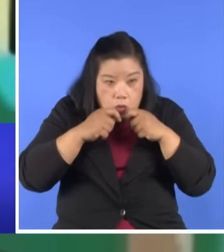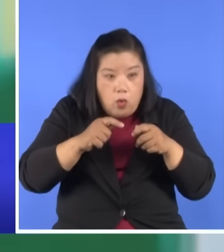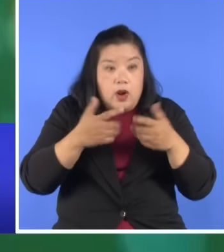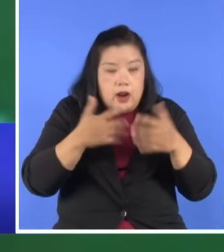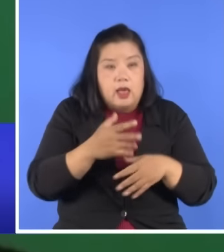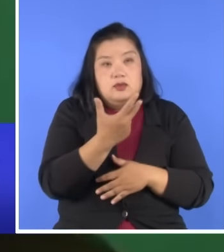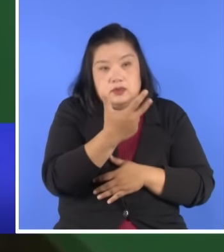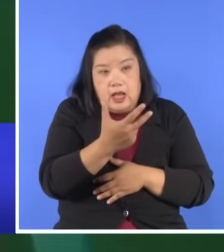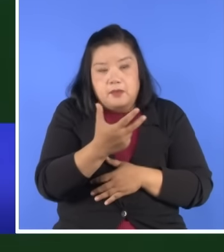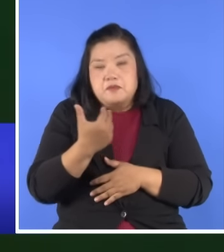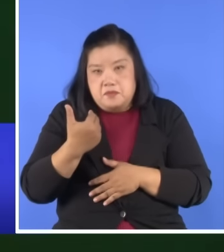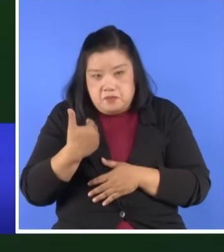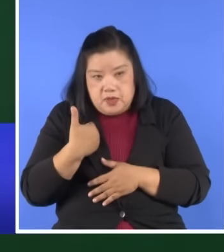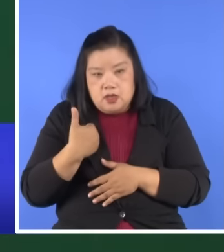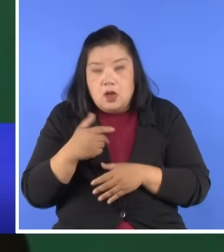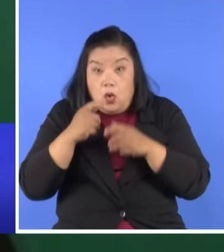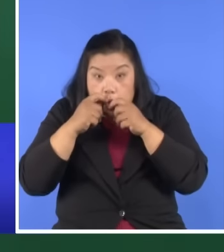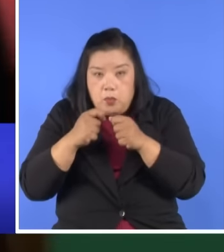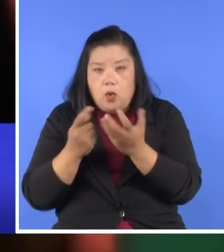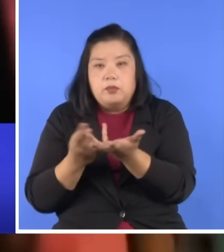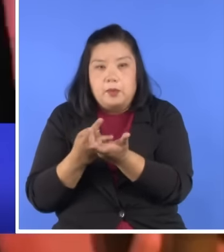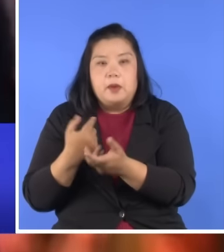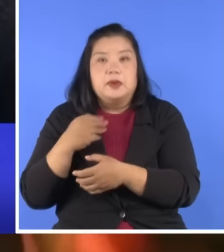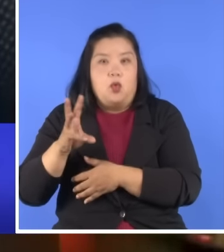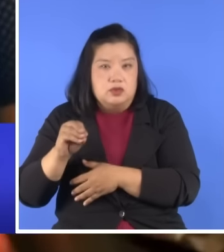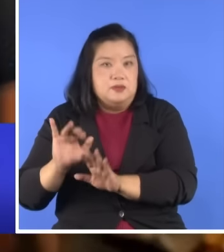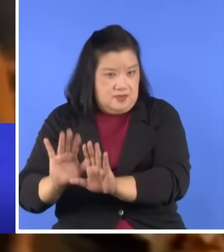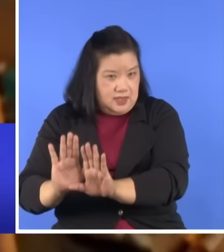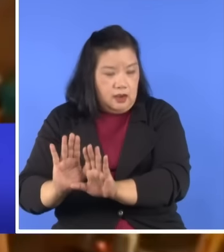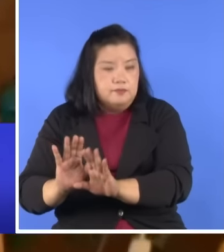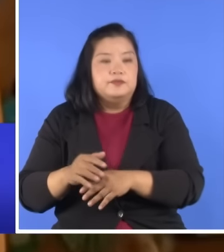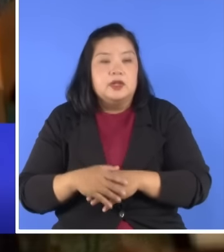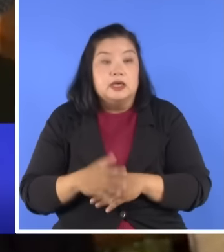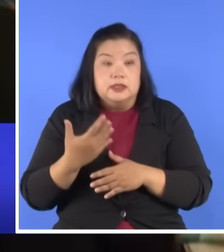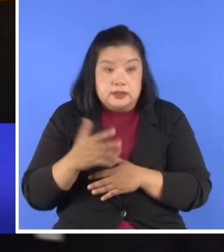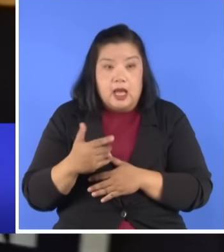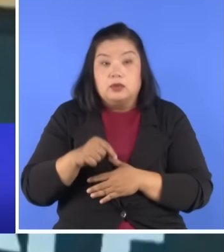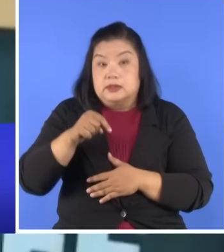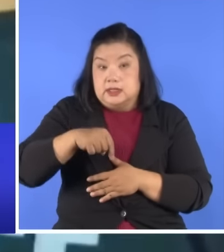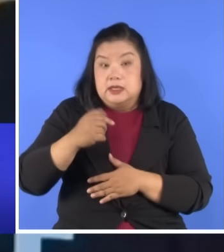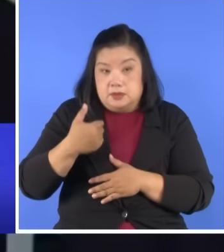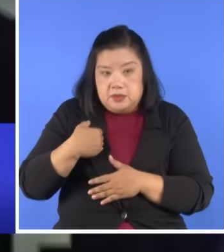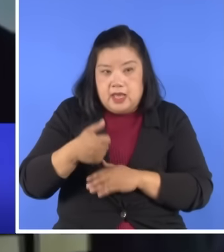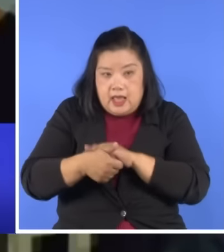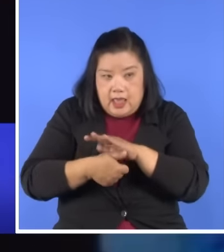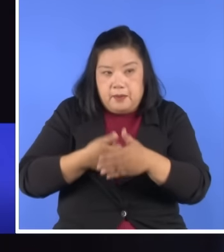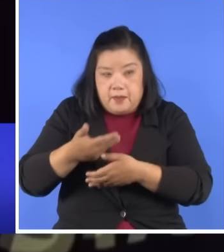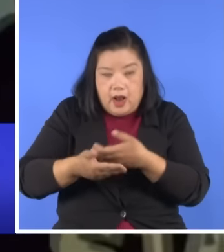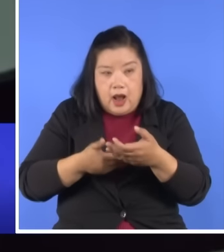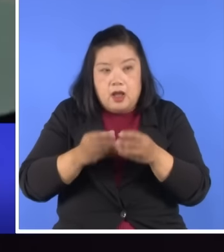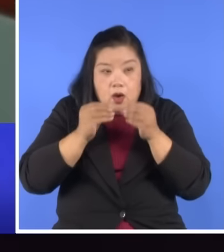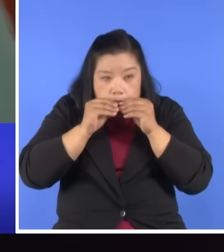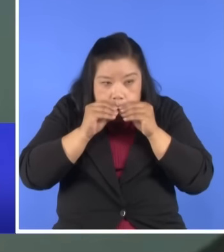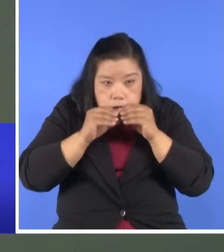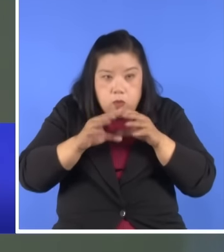ลูกคนงานต่างด้าไม่มีใบอนุญาตอีก 4คนนะคะคือเจ้าหน้าที่สืบทราบว่าจุดนี้มีการลักลอบขายลูกโป่งหัวเราะ